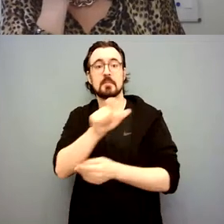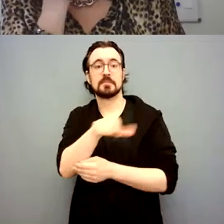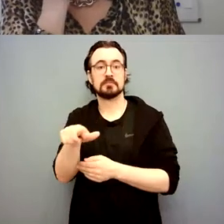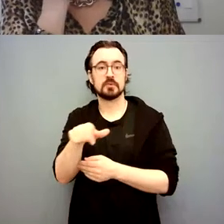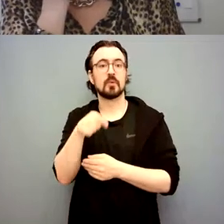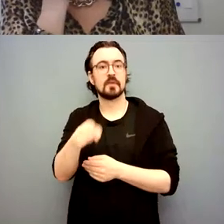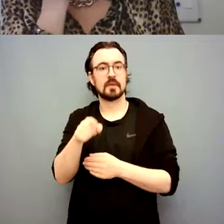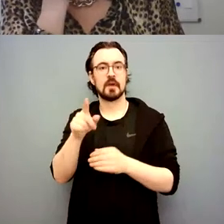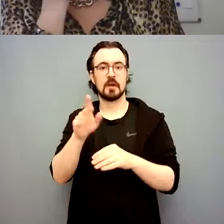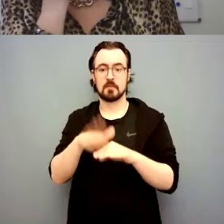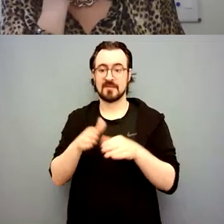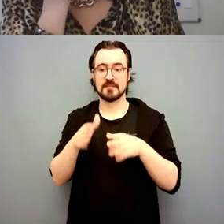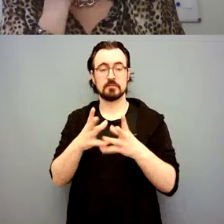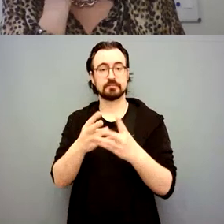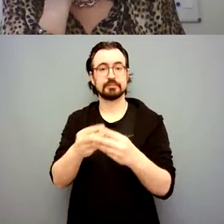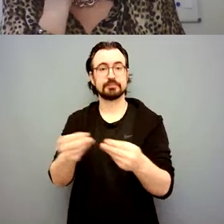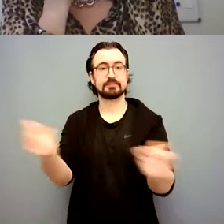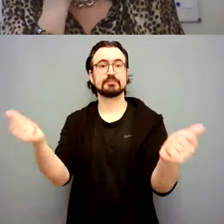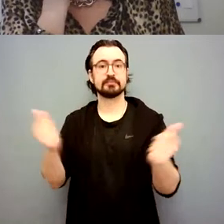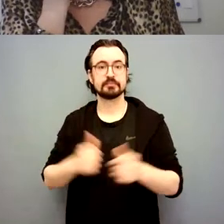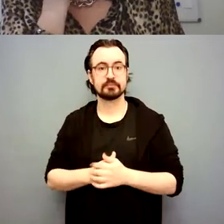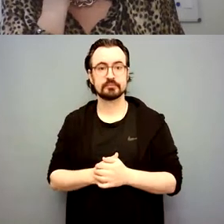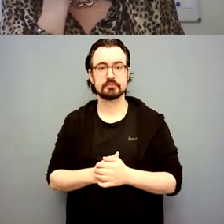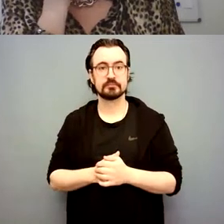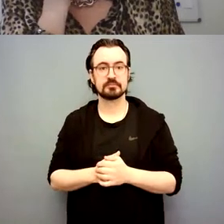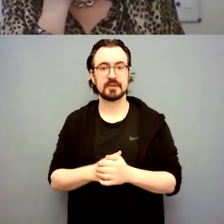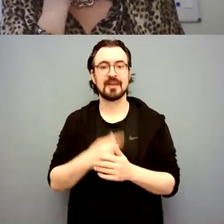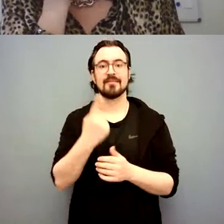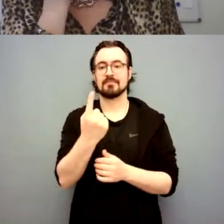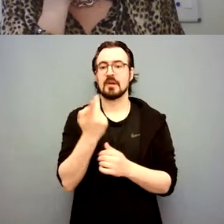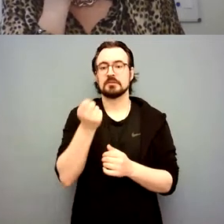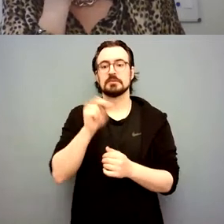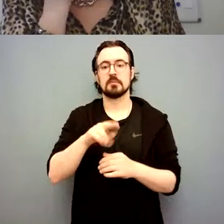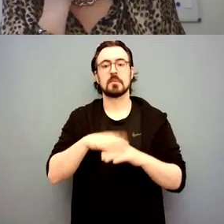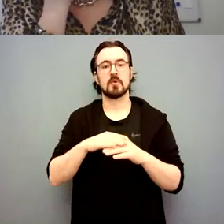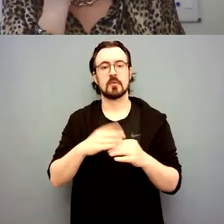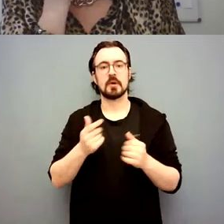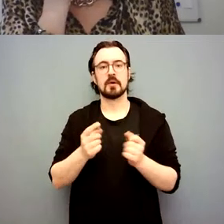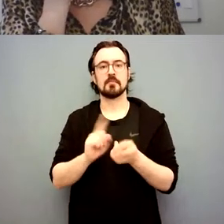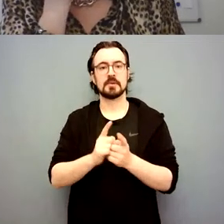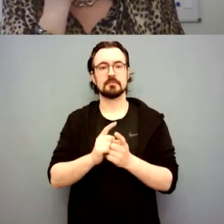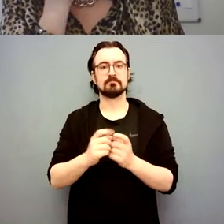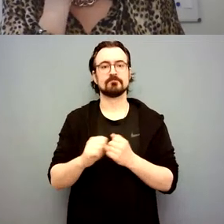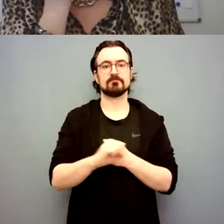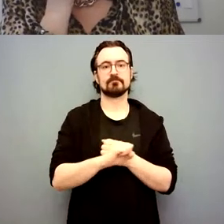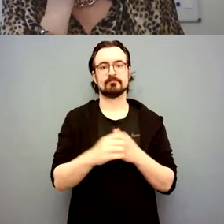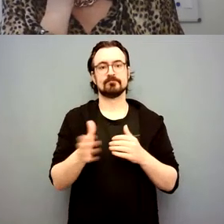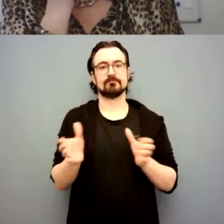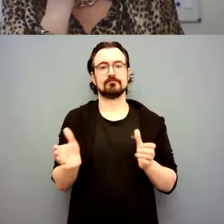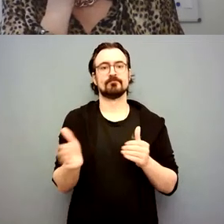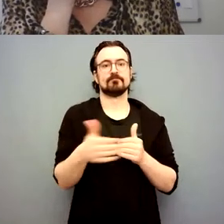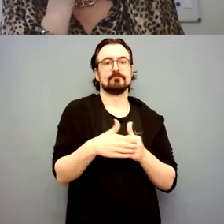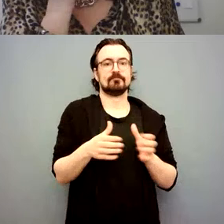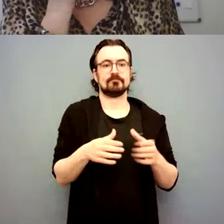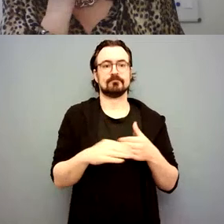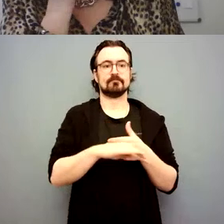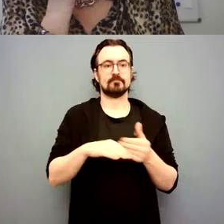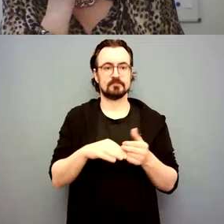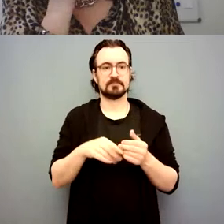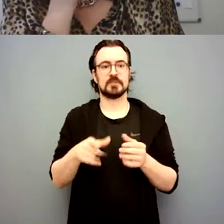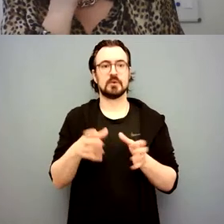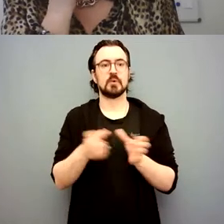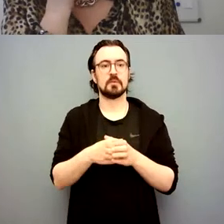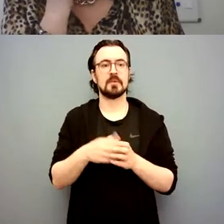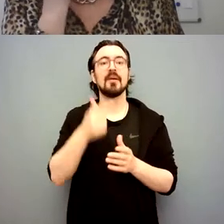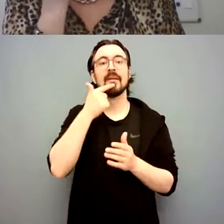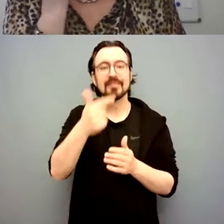nu på att försvinna. Ytterligare ett exempel på att man skruvar åt på den här gruppen. Jaha, tack så mycket.